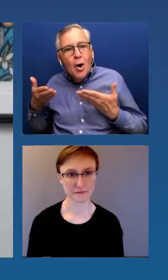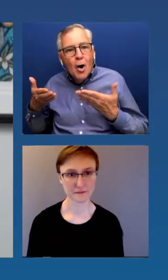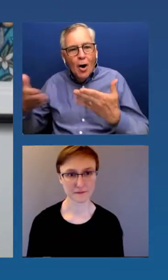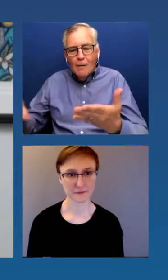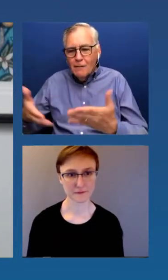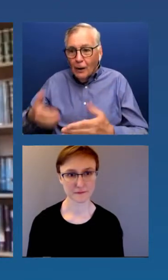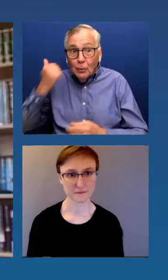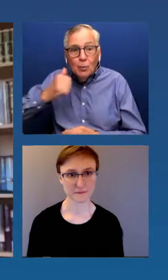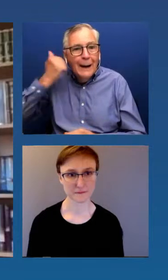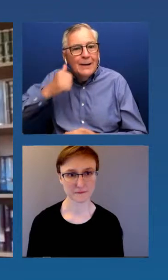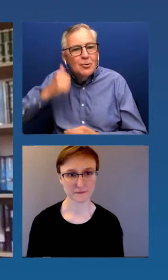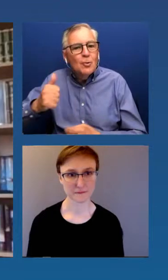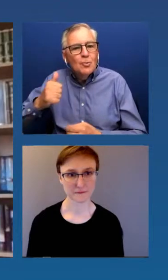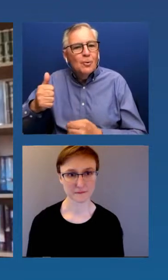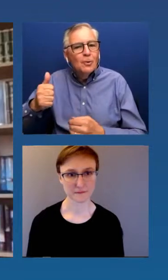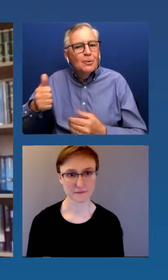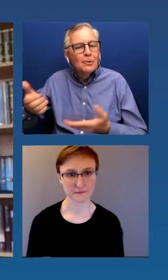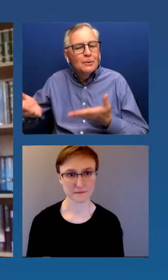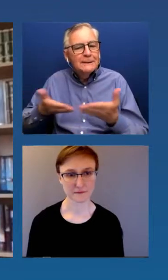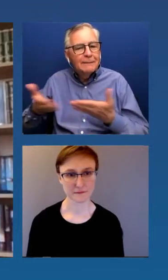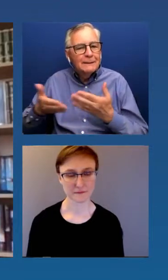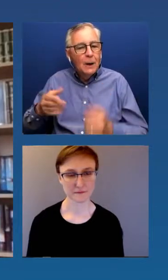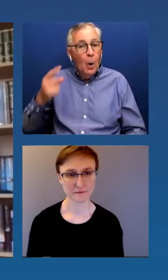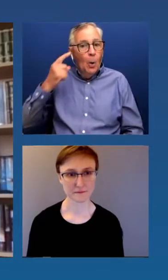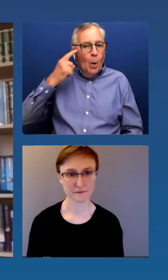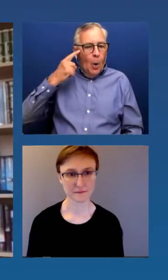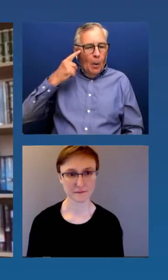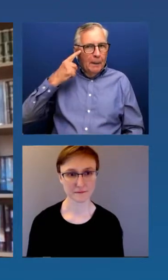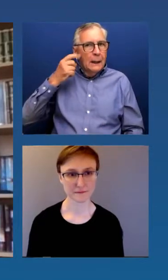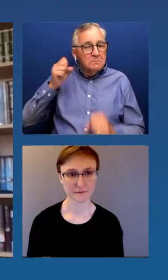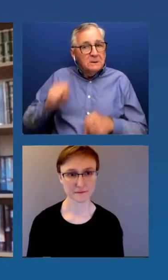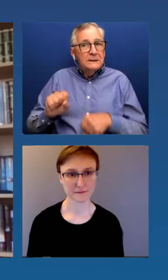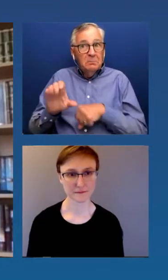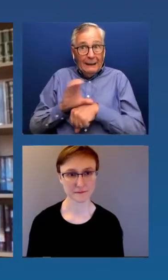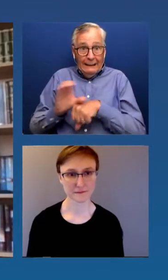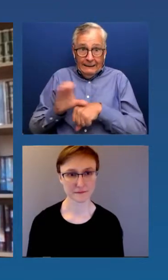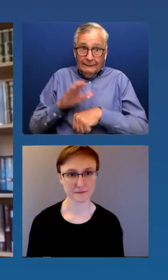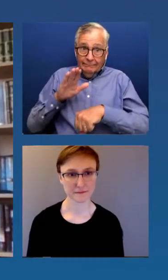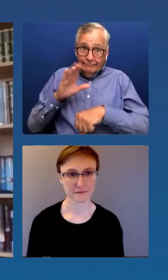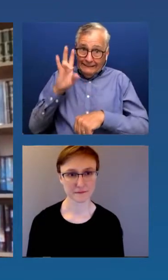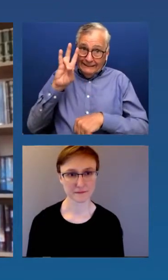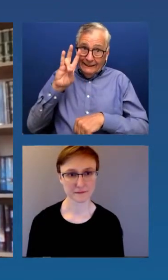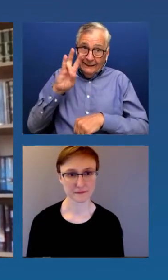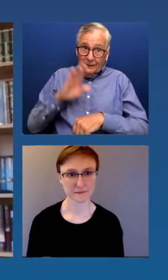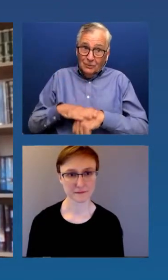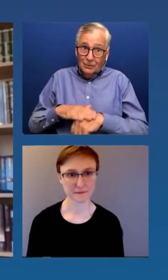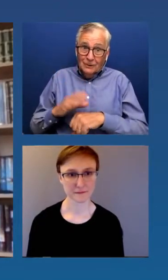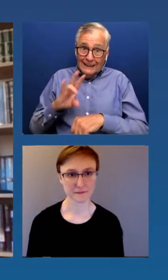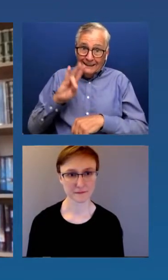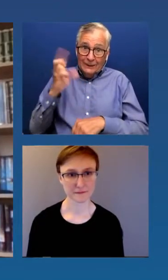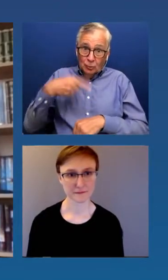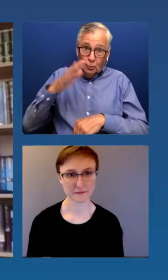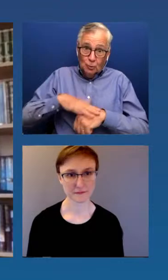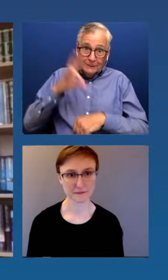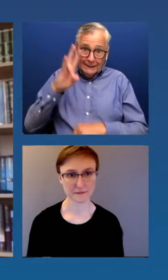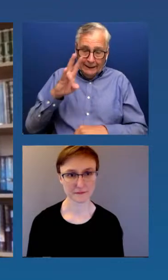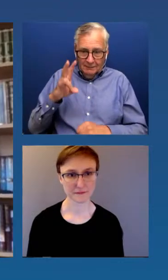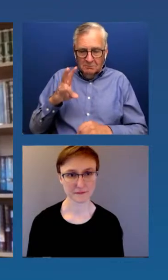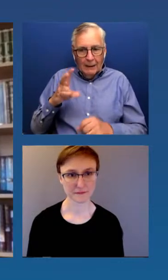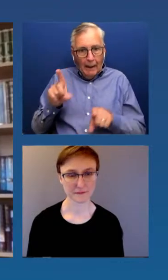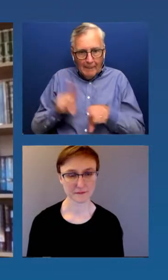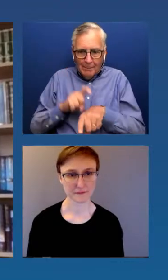chaque jour. Donc, on estime pouvoir avoir des cliniques 7 jours sur 7 dans toutes les communautés de manière